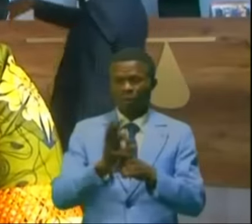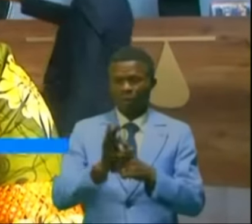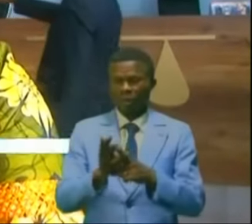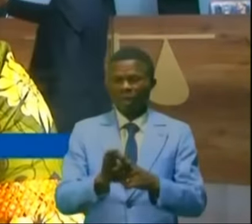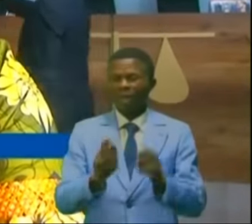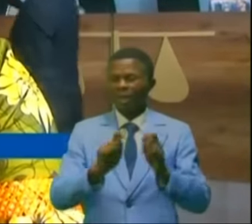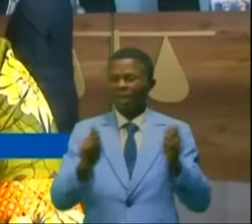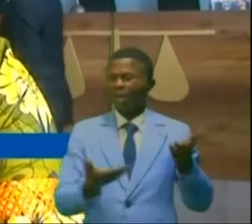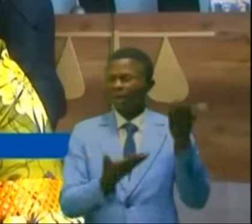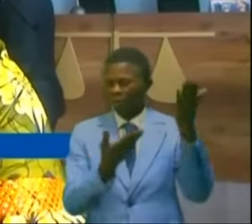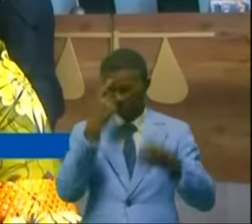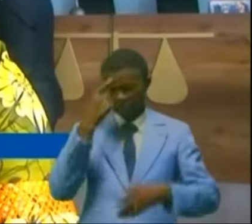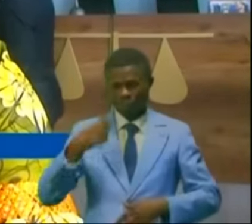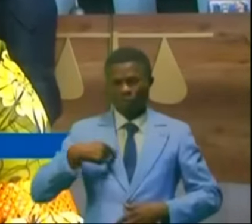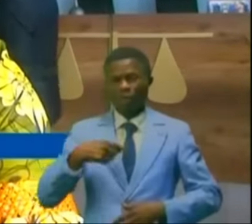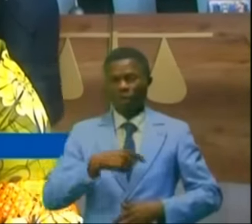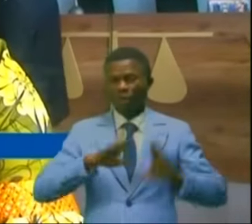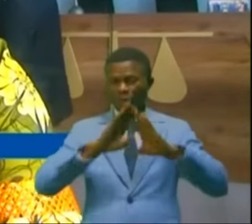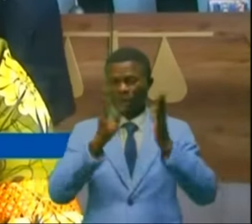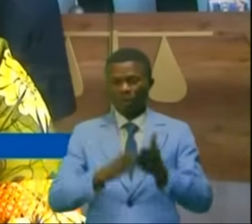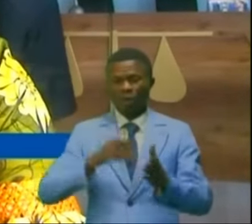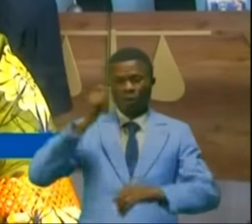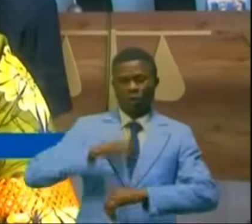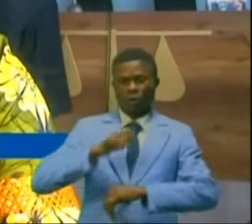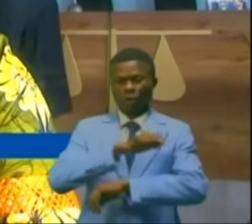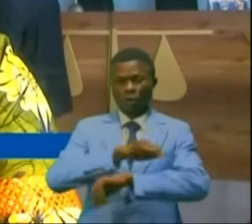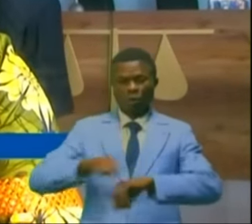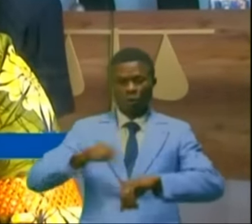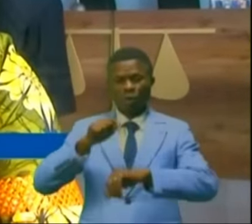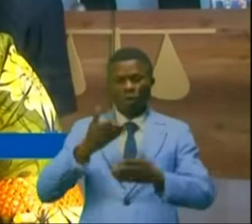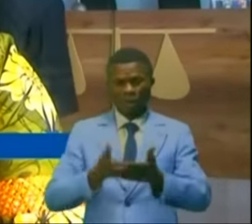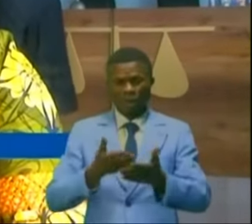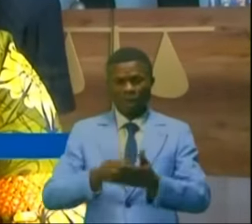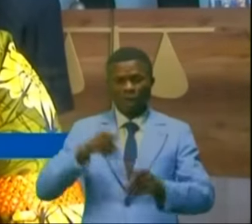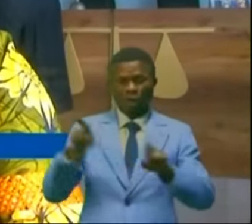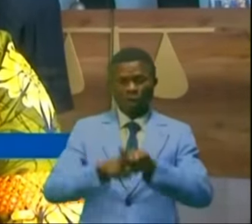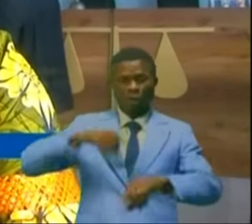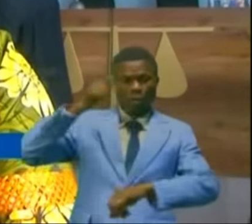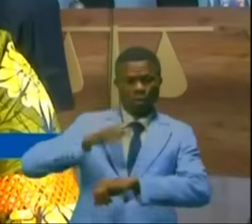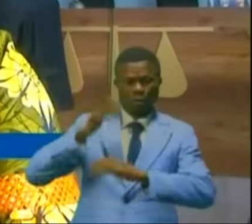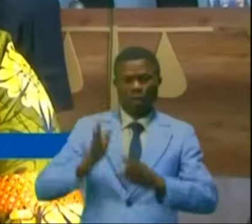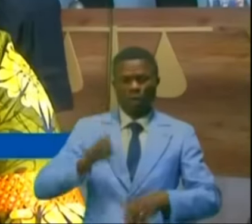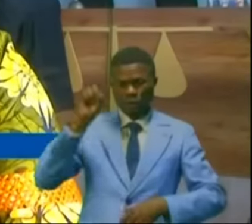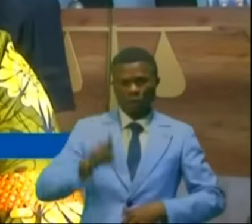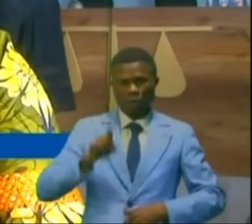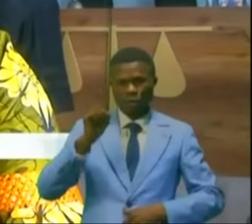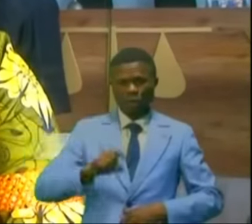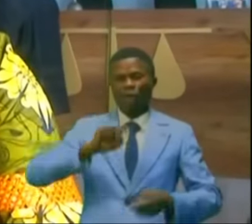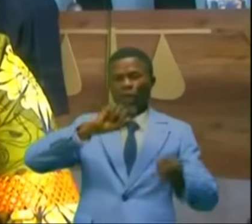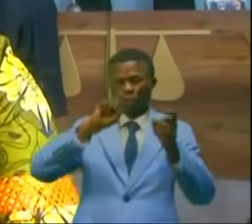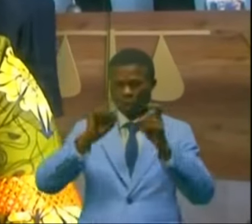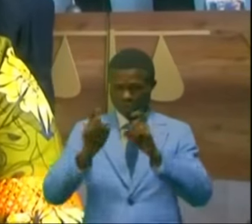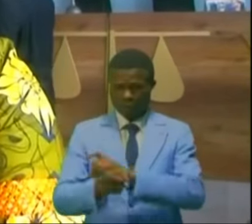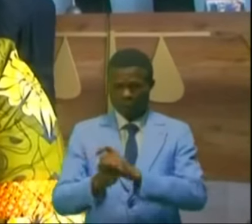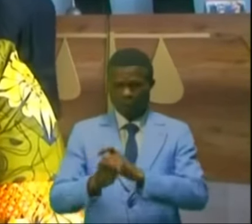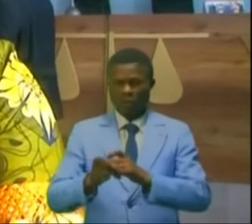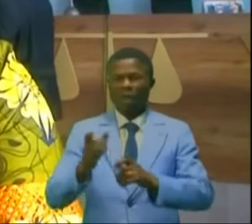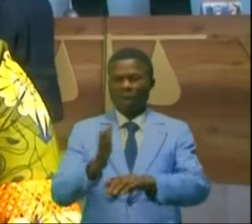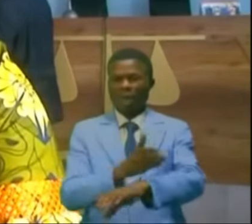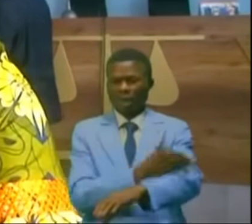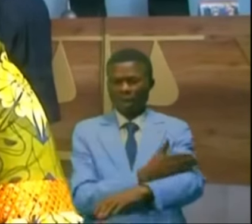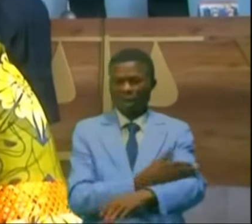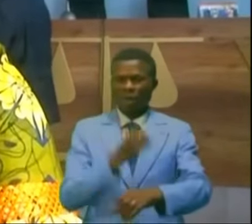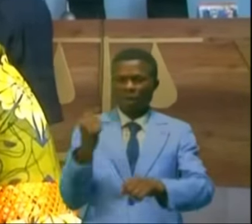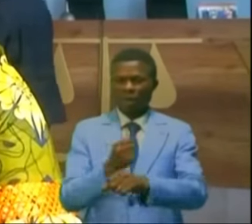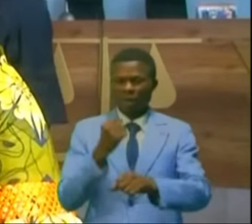vraiment très nécessaire pour nous, tous les magistrats de cette cour d'appel, parce que comme juges, nous sommes appelés appelés à réformer ou annuler les œuvres